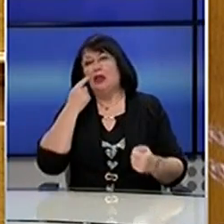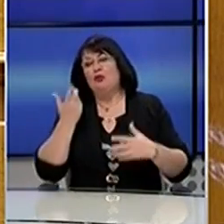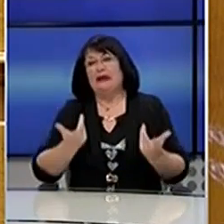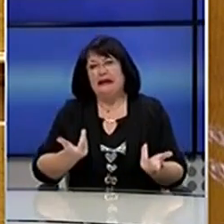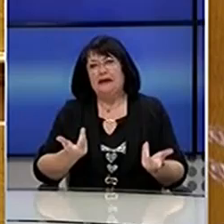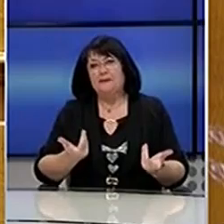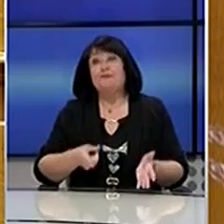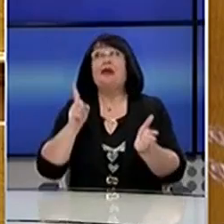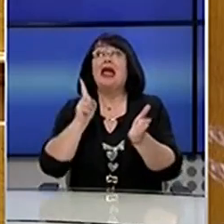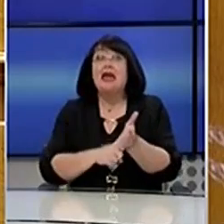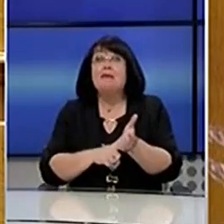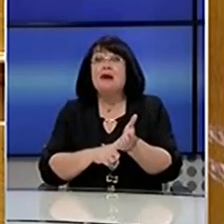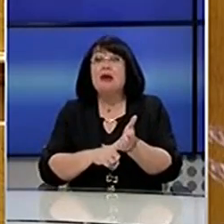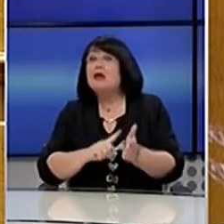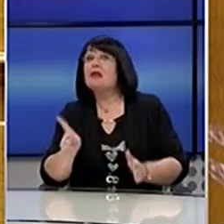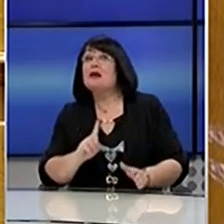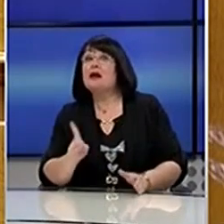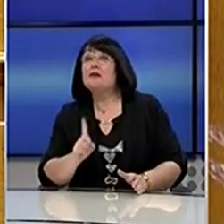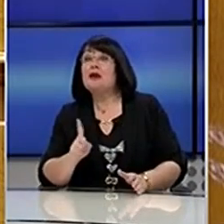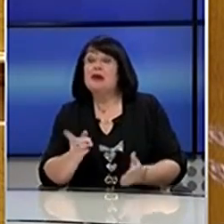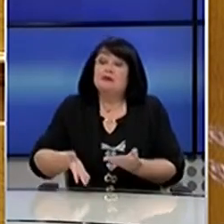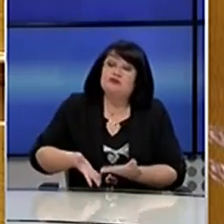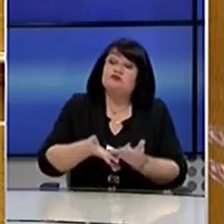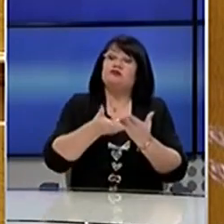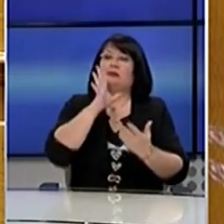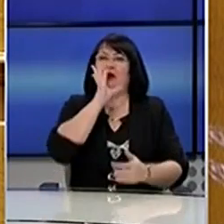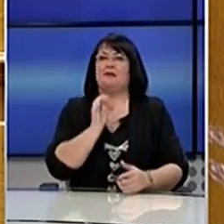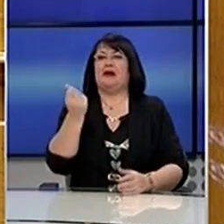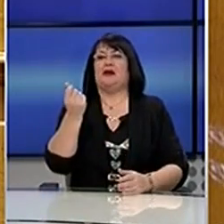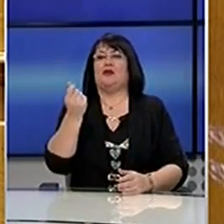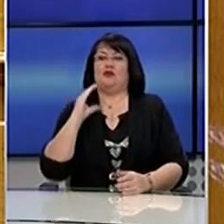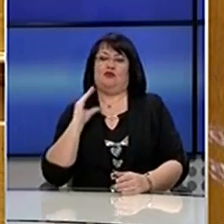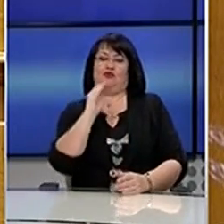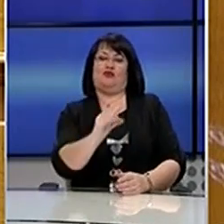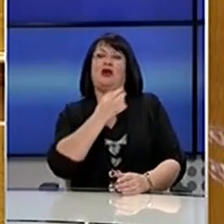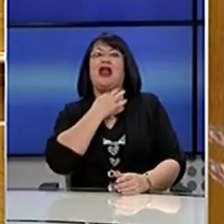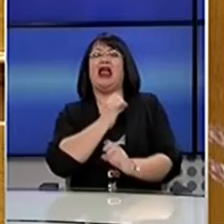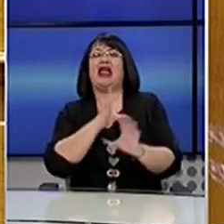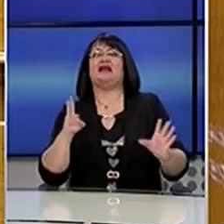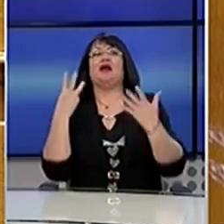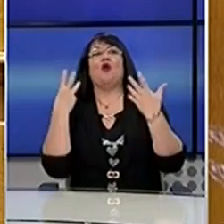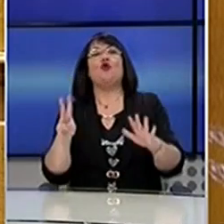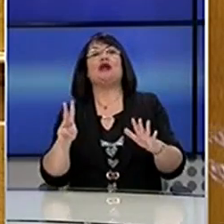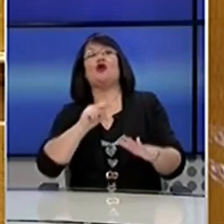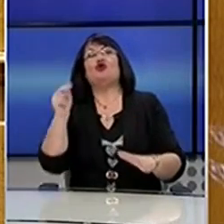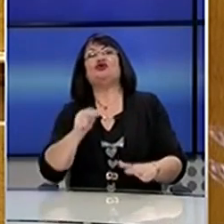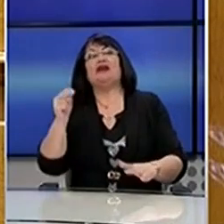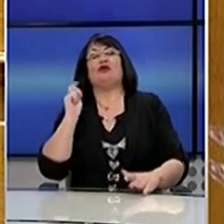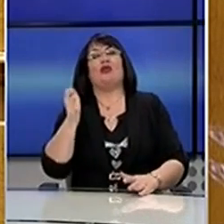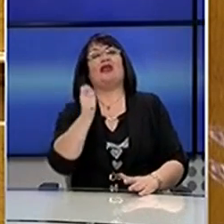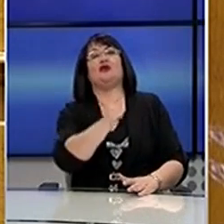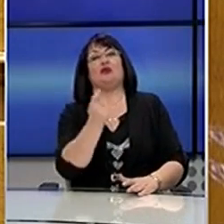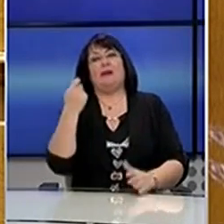δούλευαν? Έπρεπε ή δεν έπρεπε να στηρίξουμε την πραγματική οικονομία με ένα έκτακτο πακέτο μέτρων όπως τα 800 ευρώ τα οποία δίνουμε στους